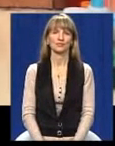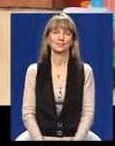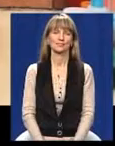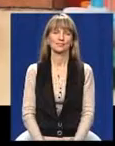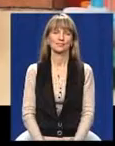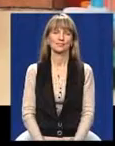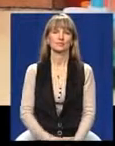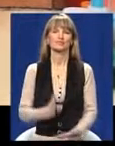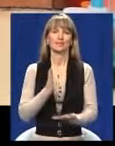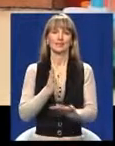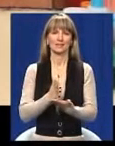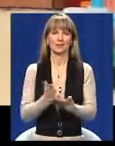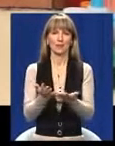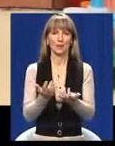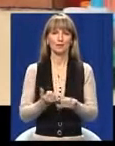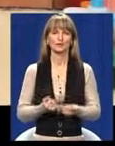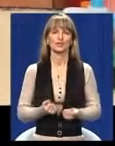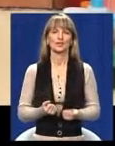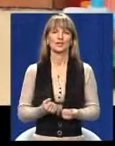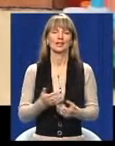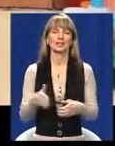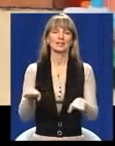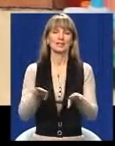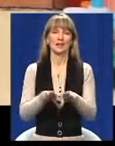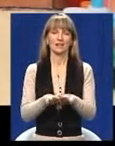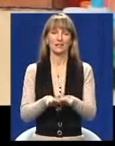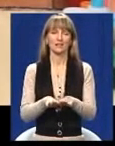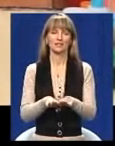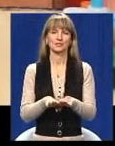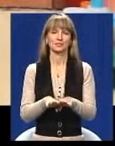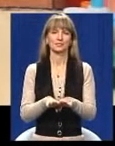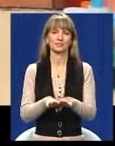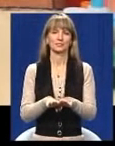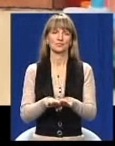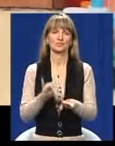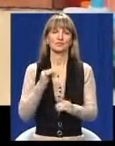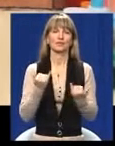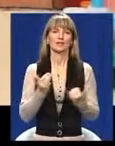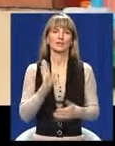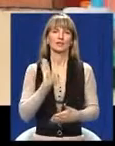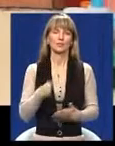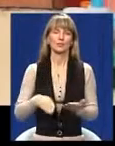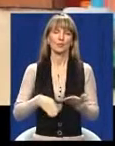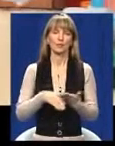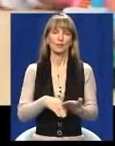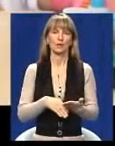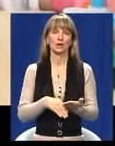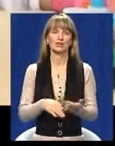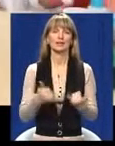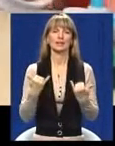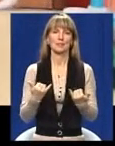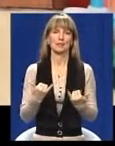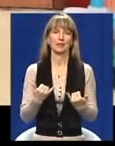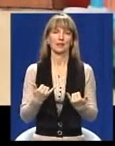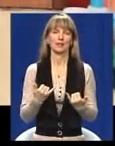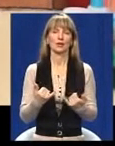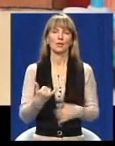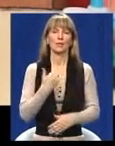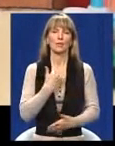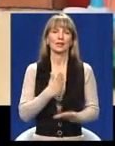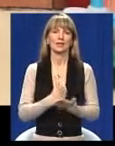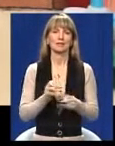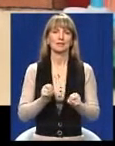Ага, є. Так, закрили. Ну і тепер будете мені допомагати. Тепер у мене є